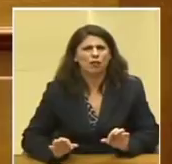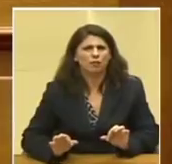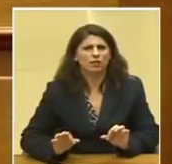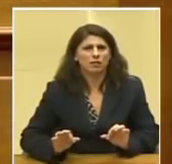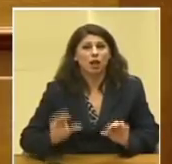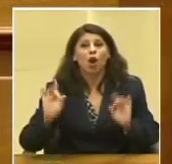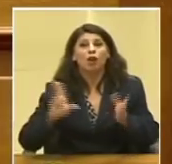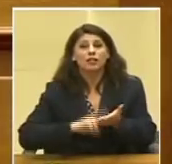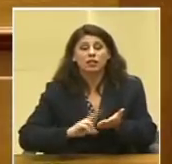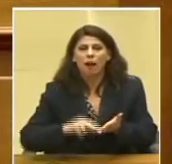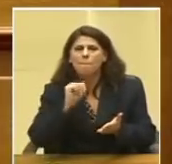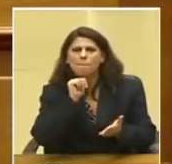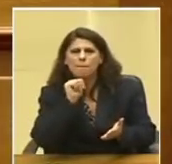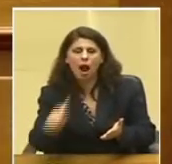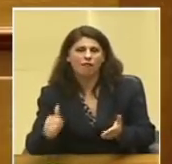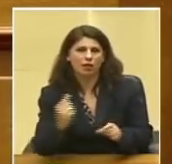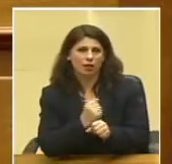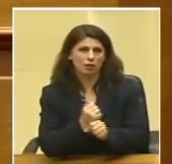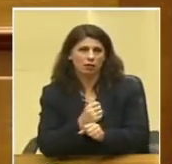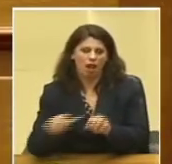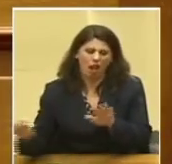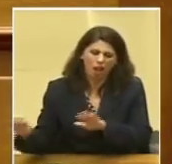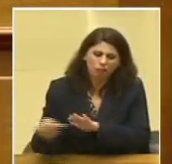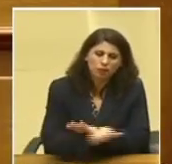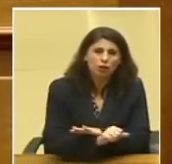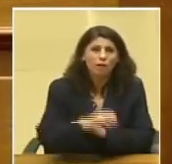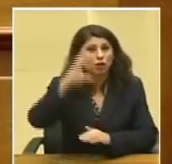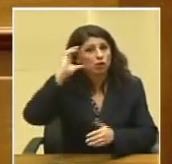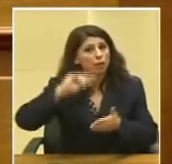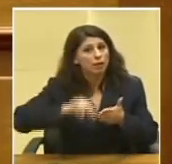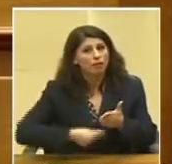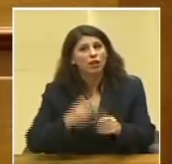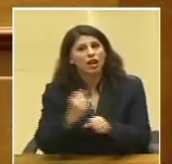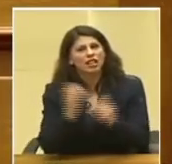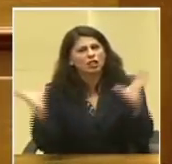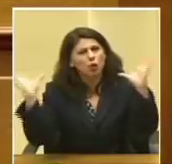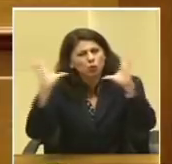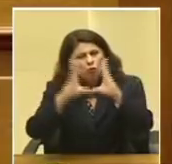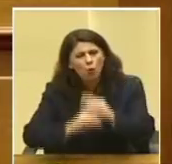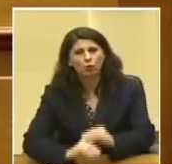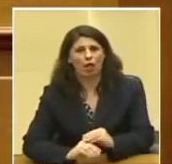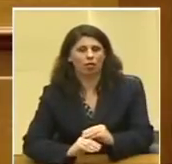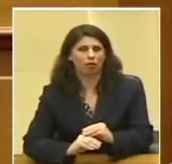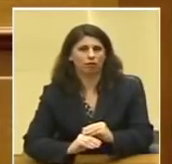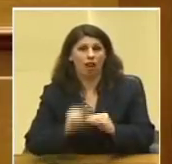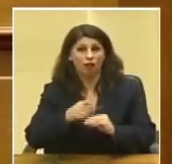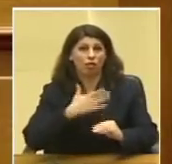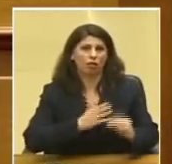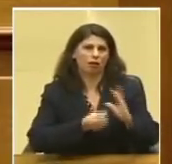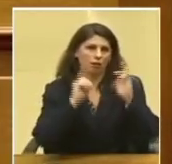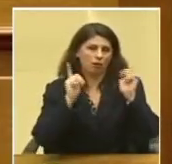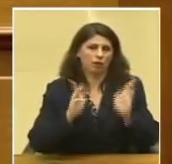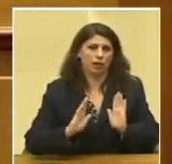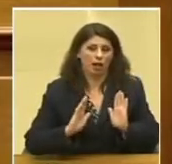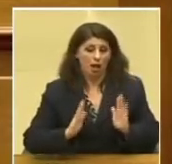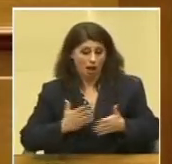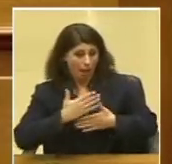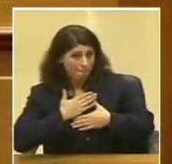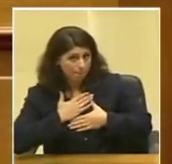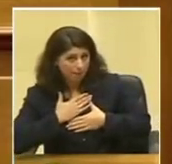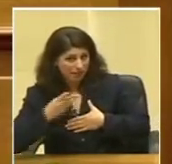εργασία, η επιστροφή στο μνημονιακό εργασιακό σκοτάδι. Από τη δική μας πλευρά,